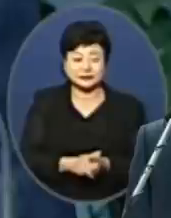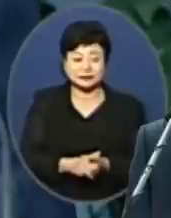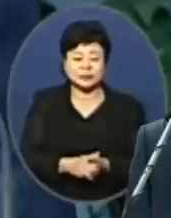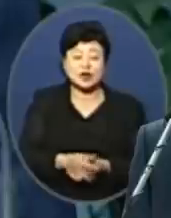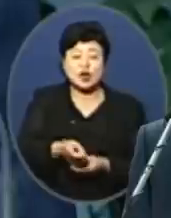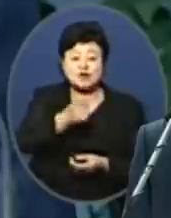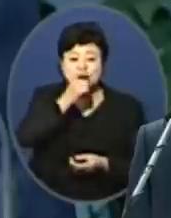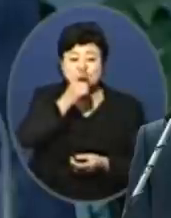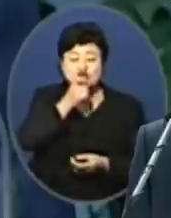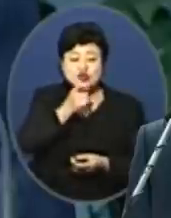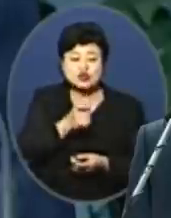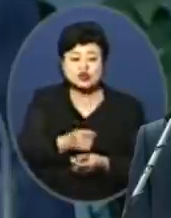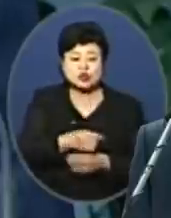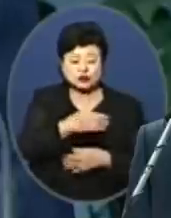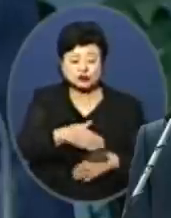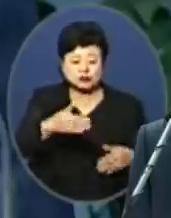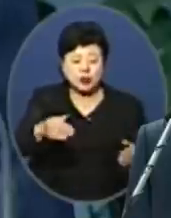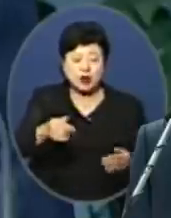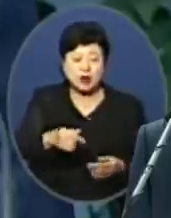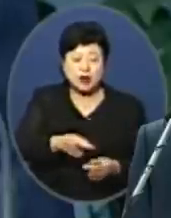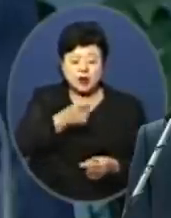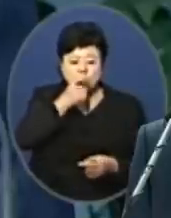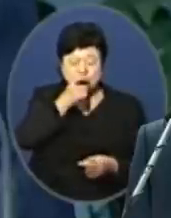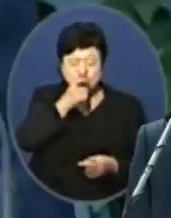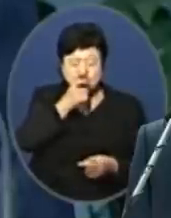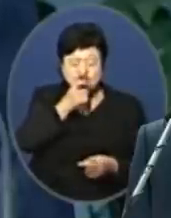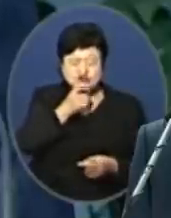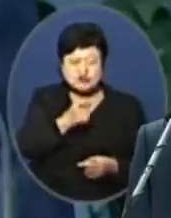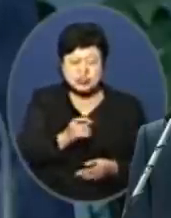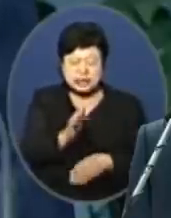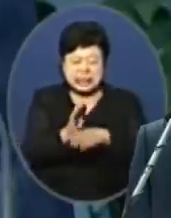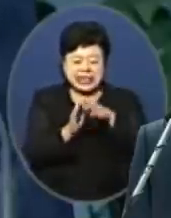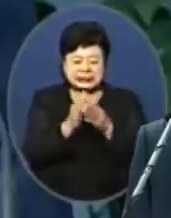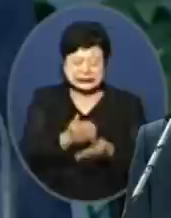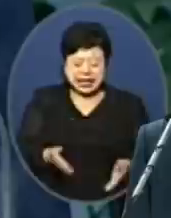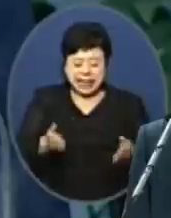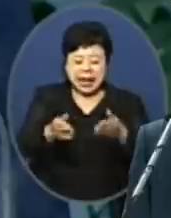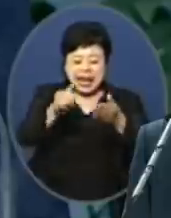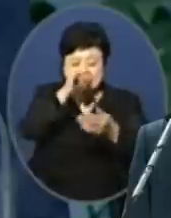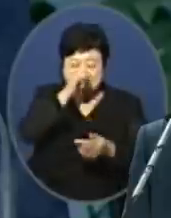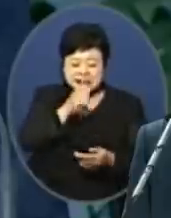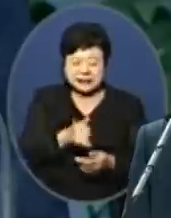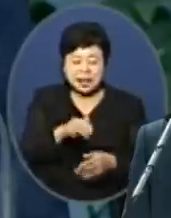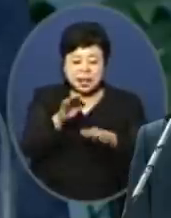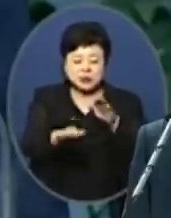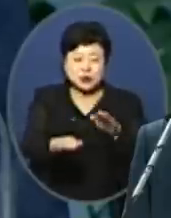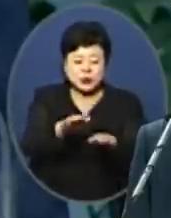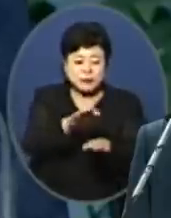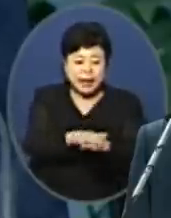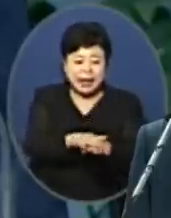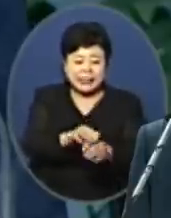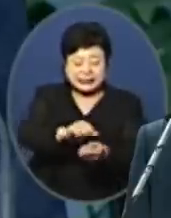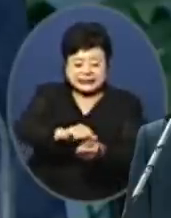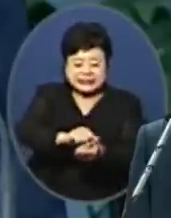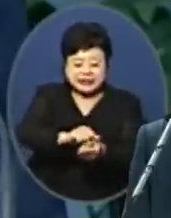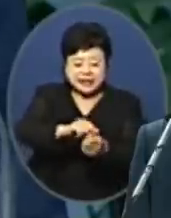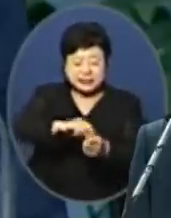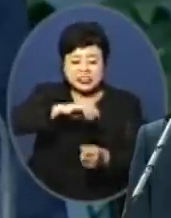있습니다. 그 물이 가득 잠은 단지인데 그에 손발을 씻어야 성소에 들어갈 수